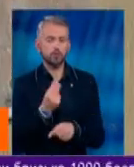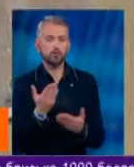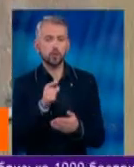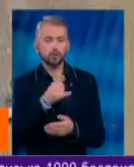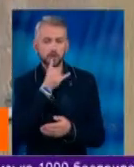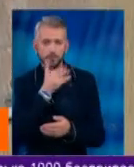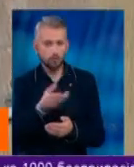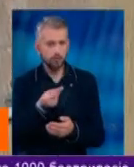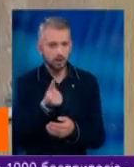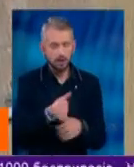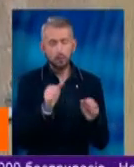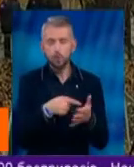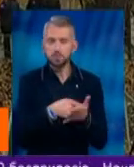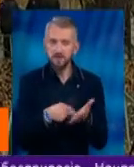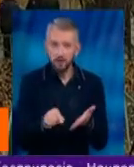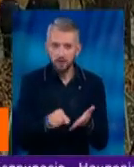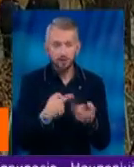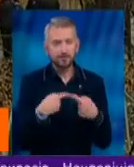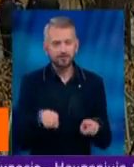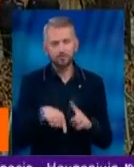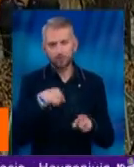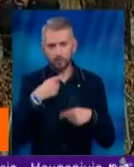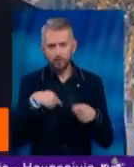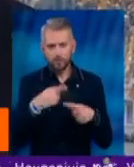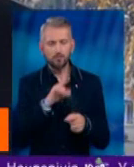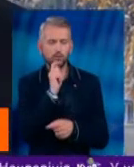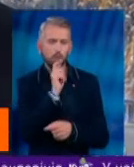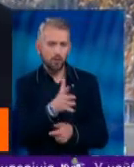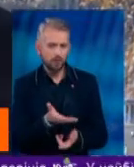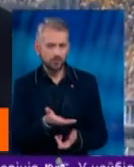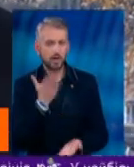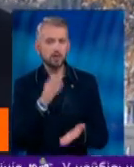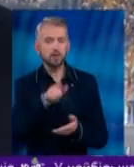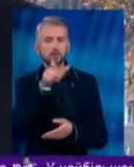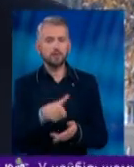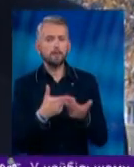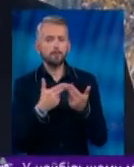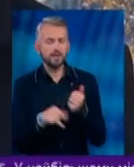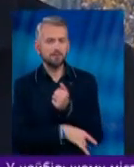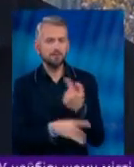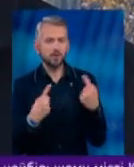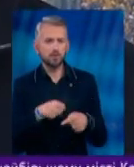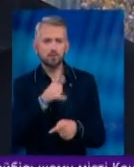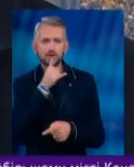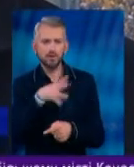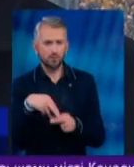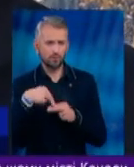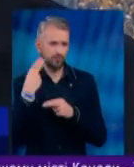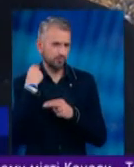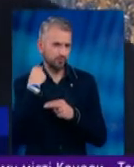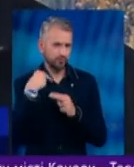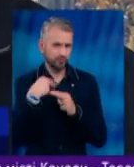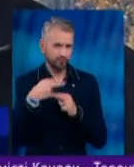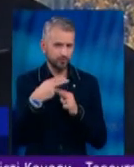в змозі сплатити, можуть списати, іншими словами, пробачити. Якщо він признан банкротом, він не може гасити свої долги. У